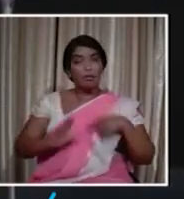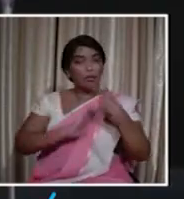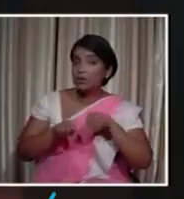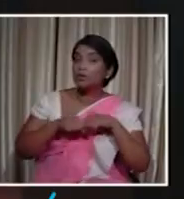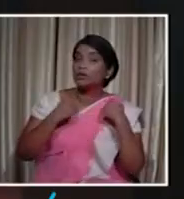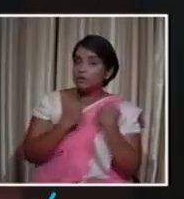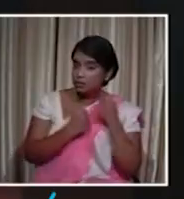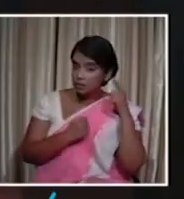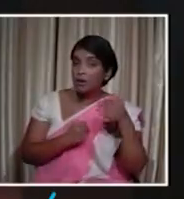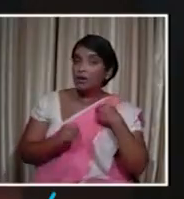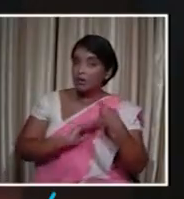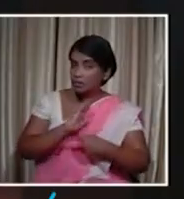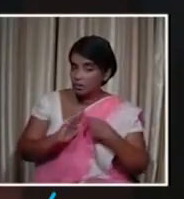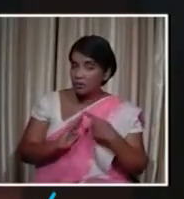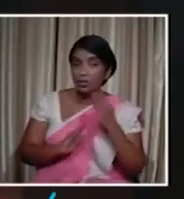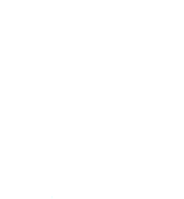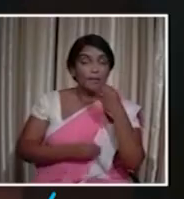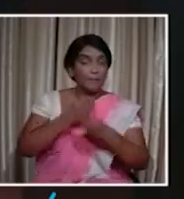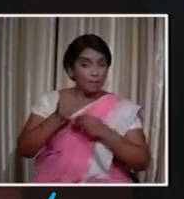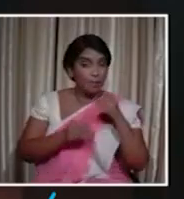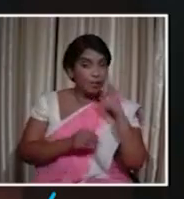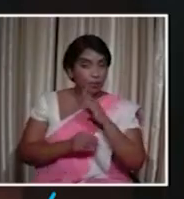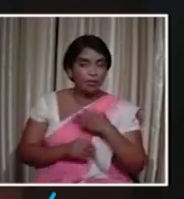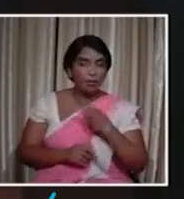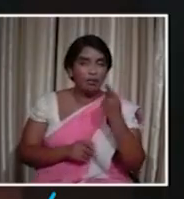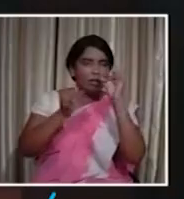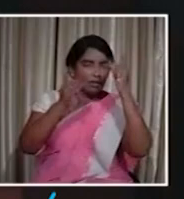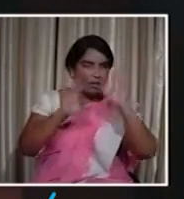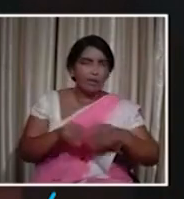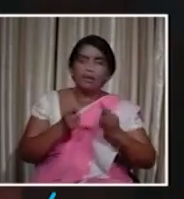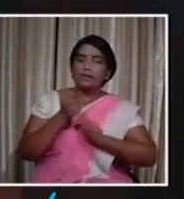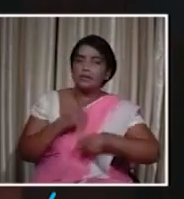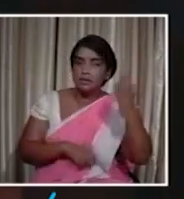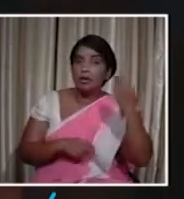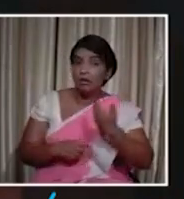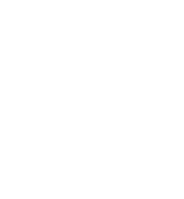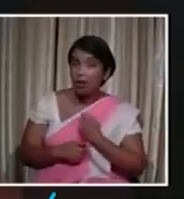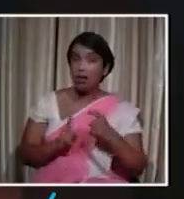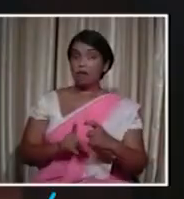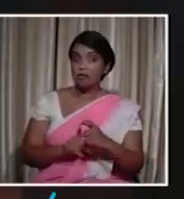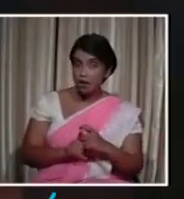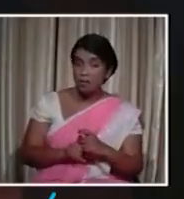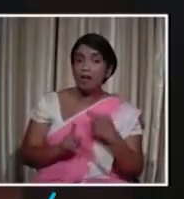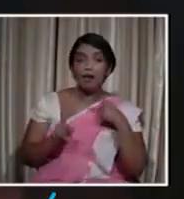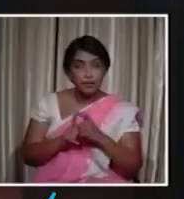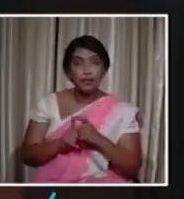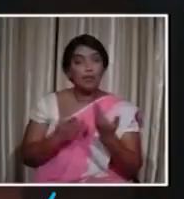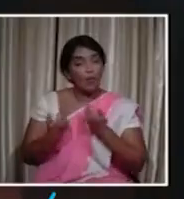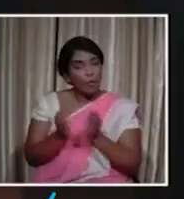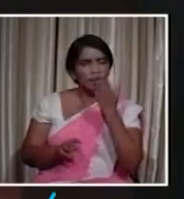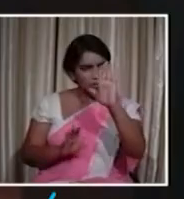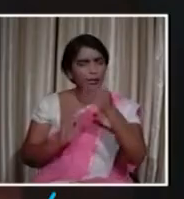්‍රස්තවාදීණ්ඩාමද සුලම් බලශක්තිය තුට්ටු දෙකට දෙන්න යනවා අපිට සිද්ධ වෙනවා දෙගුණයක් ඩොලර් වලින් අපිටම